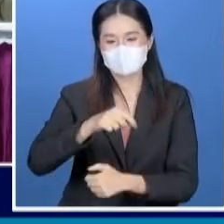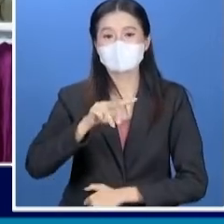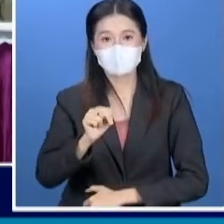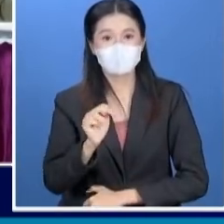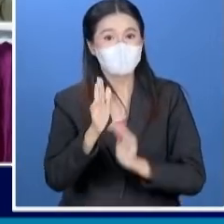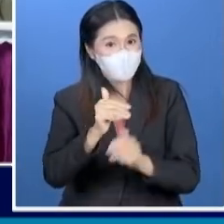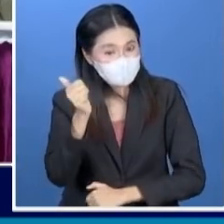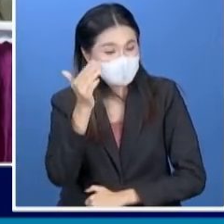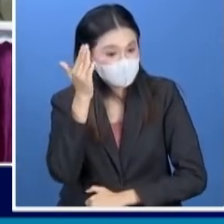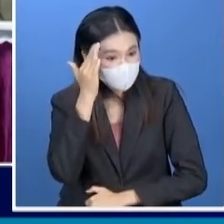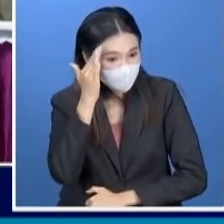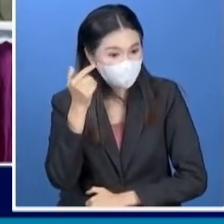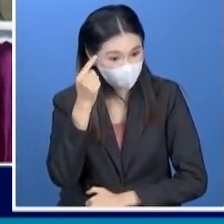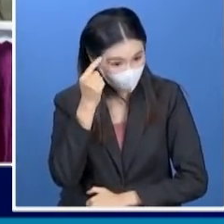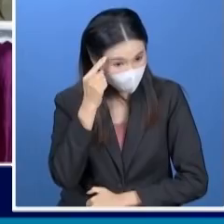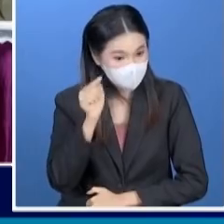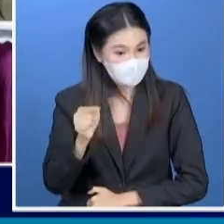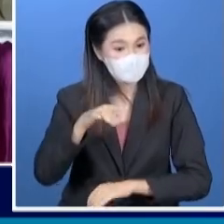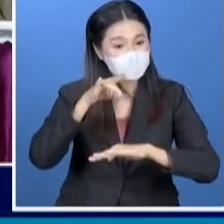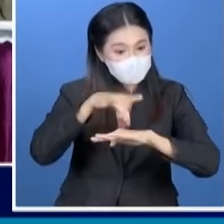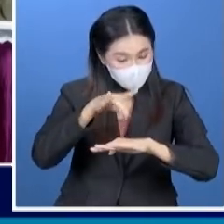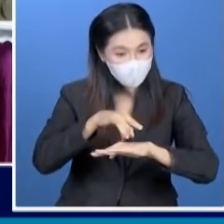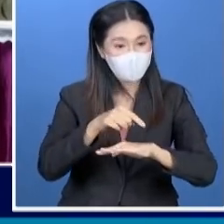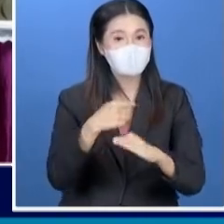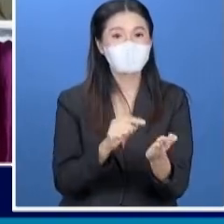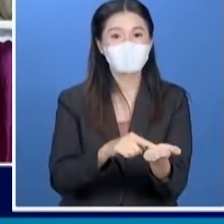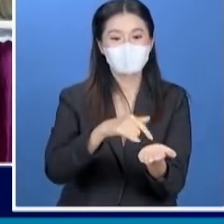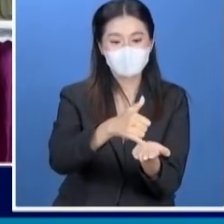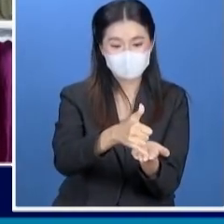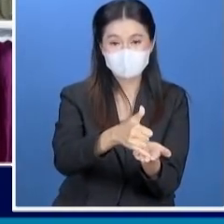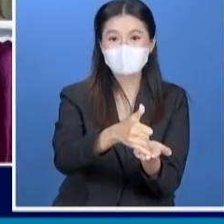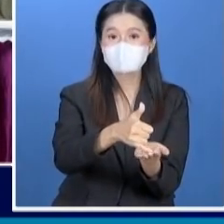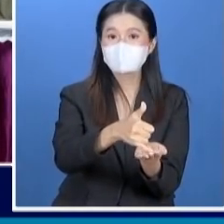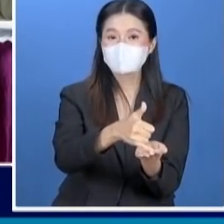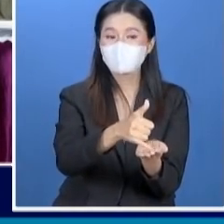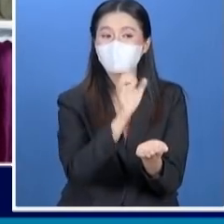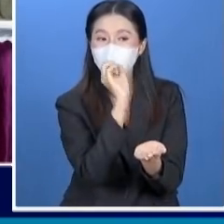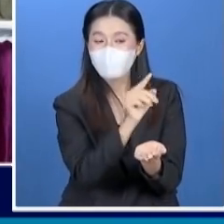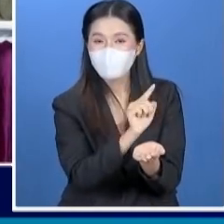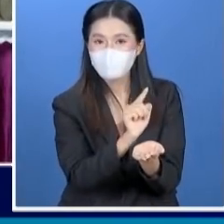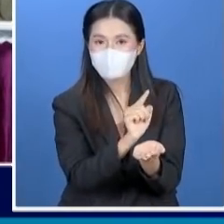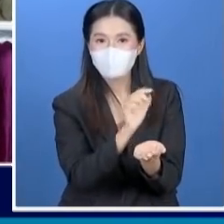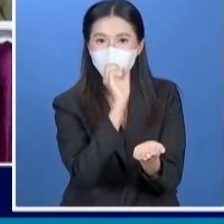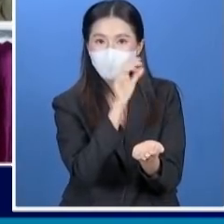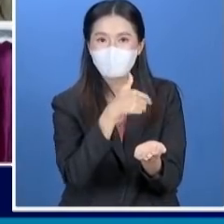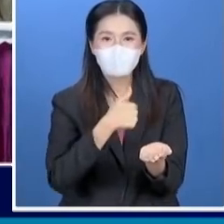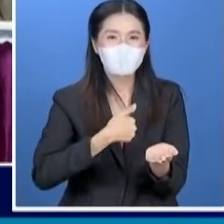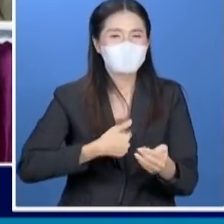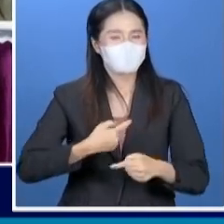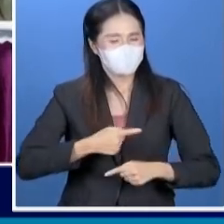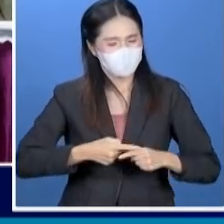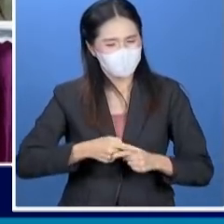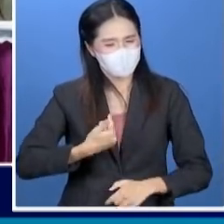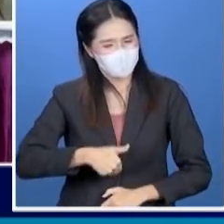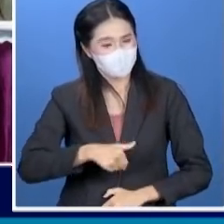ใครรับรู้ไหมครับว่าน้องแตงโมเนี่ยหลังจากที่เดินอยู่หน้าเรือแล้วมีการบอกในเกี่ยวกับเรื่องของการปวดท้